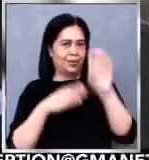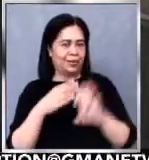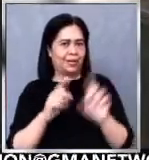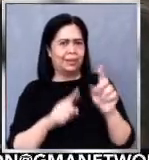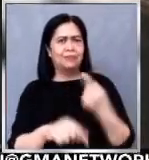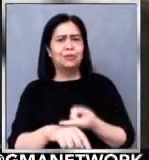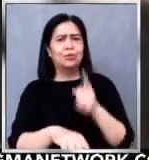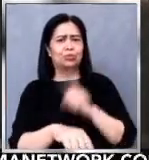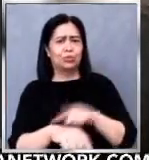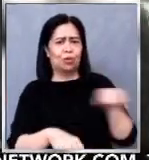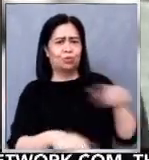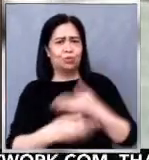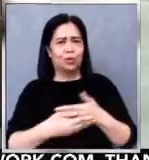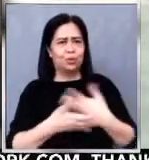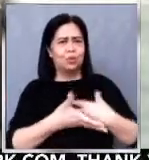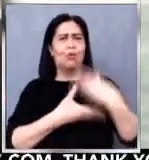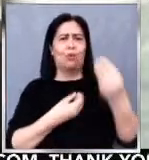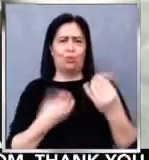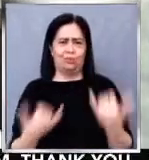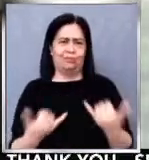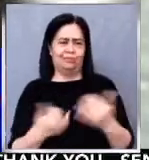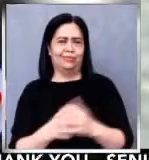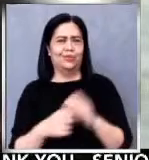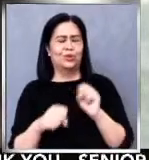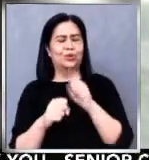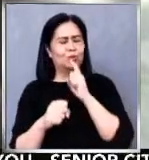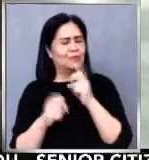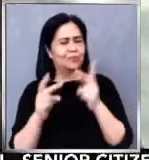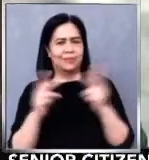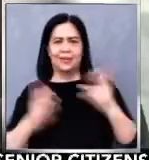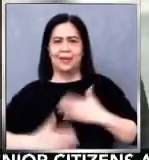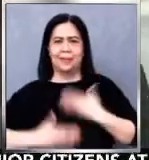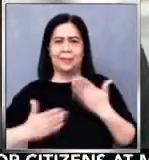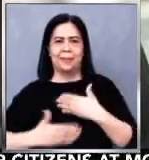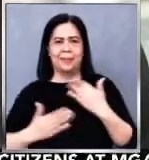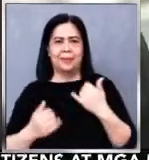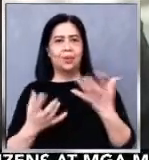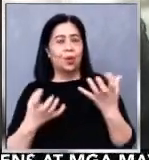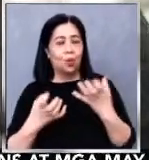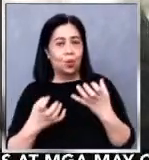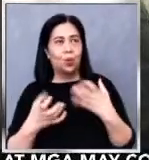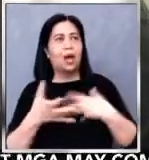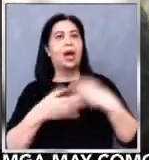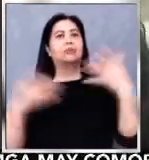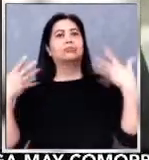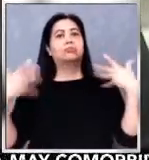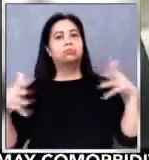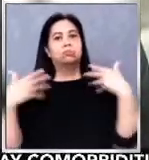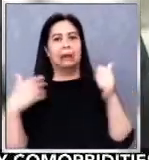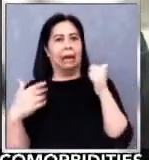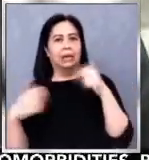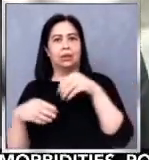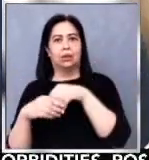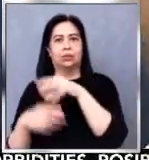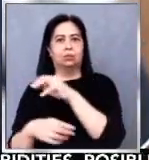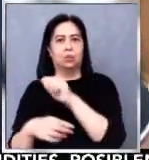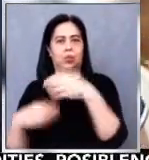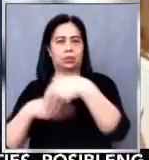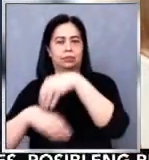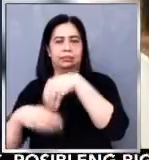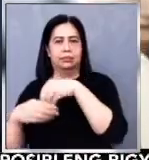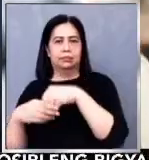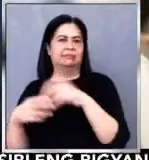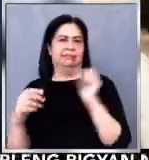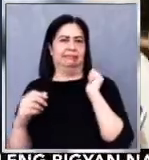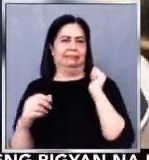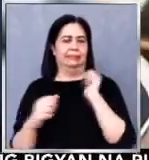naming makalabas. Kaya super happy. Eh, gusto namin kasi yung outdoor na ano, ayaw namin sa mga indoor na katulad ng mall. Term break po,